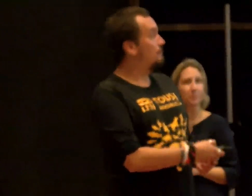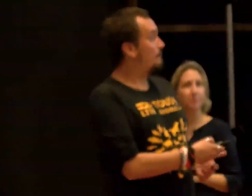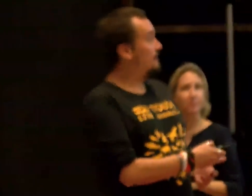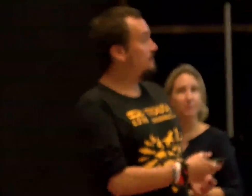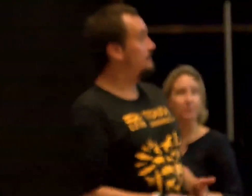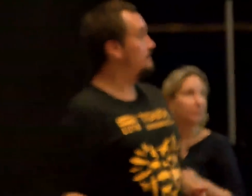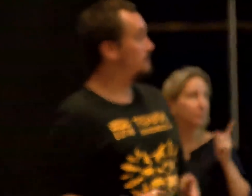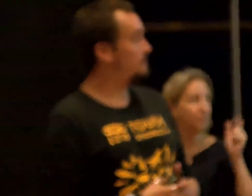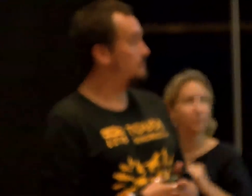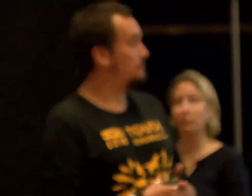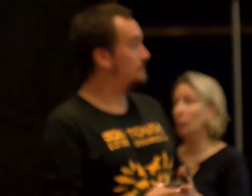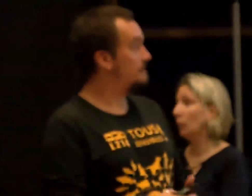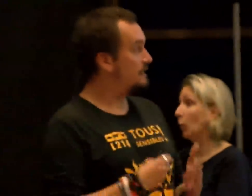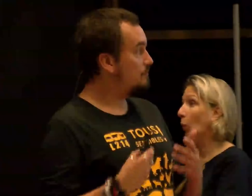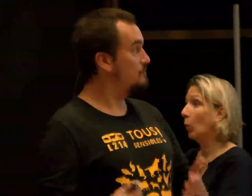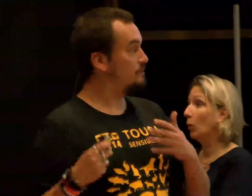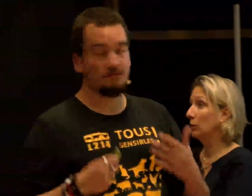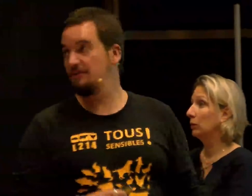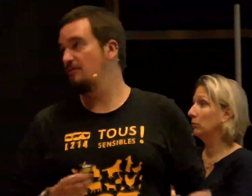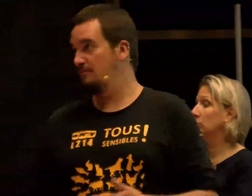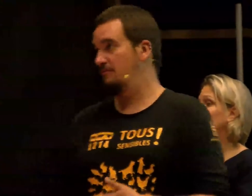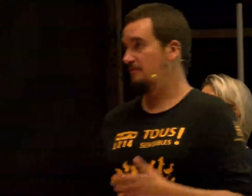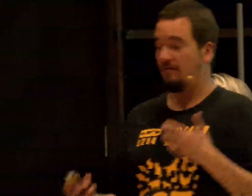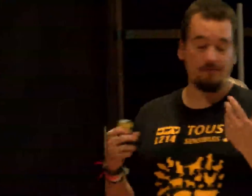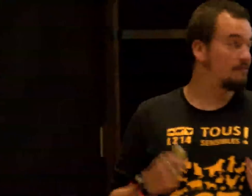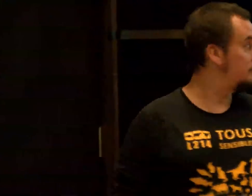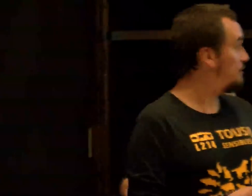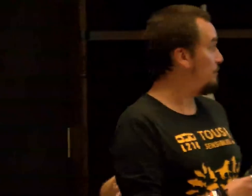Donc, ça nous permet d'être sur divers